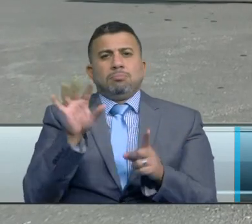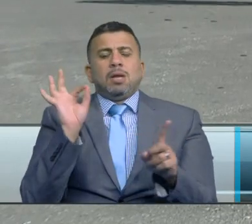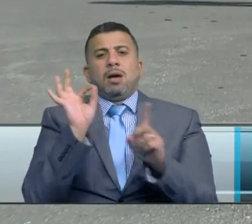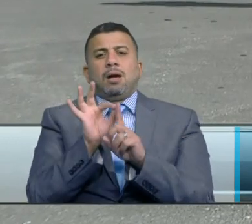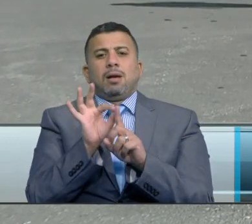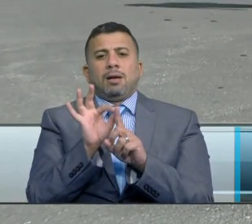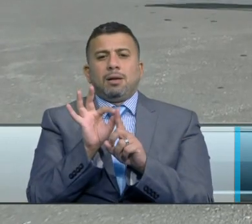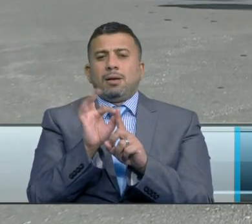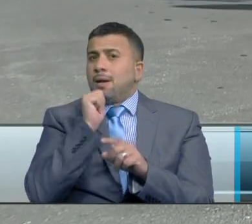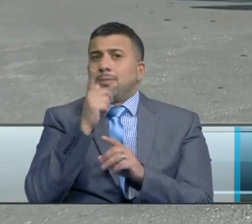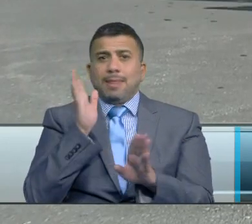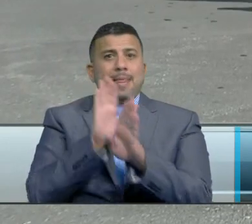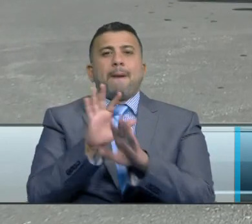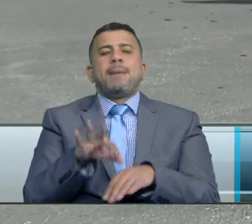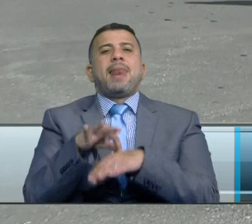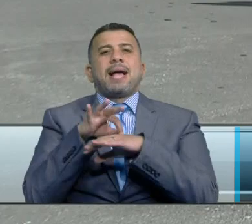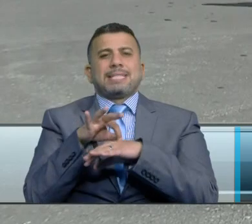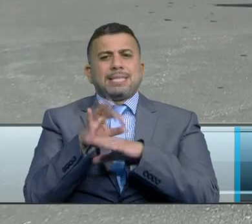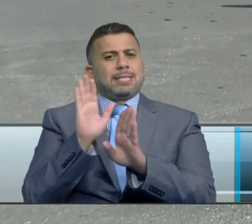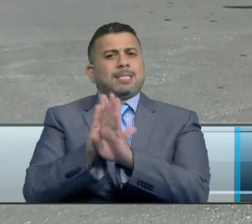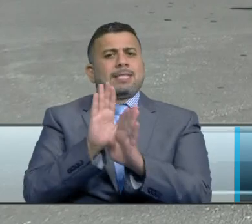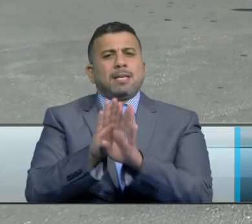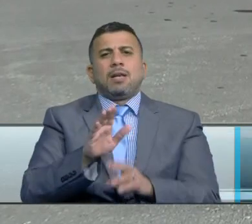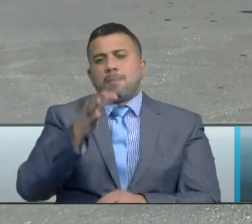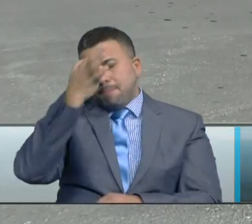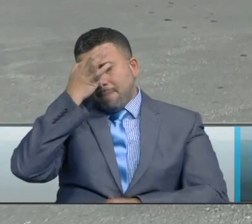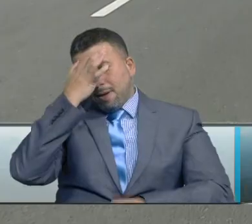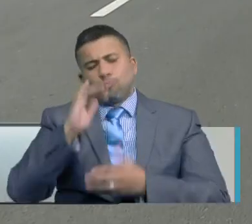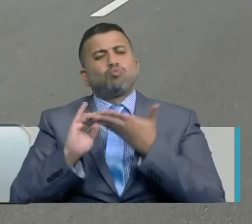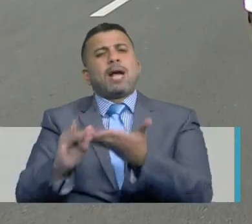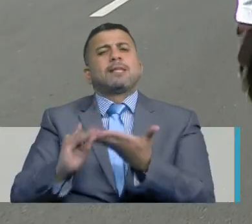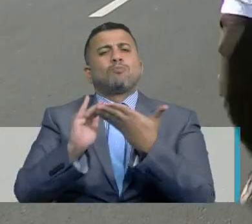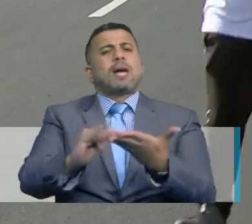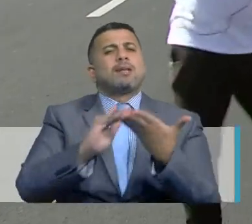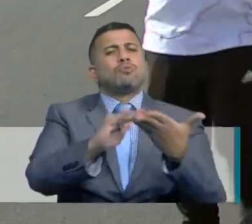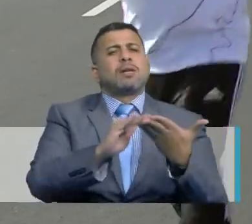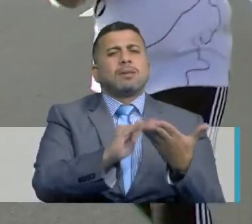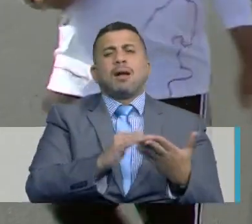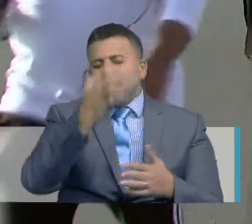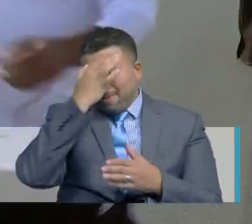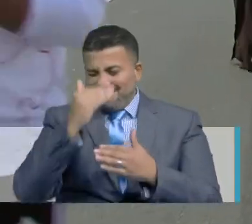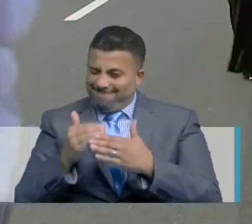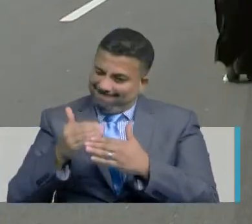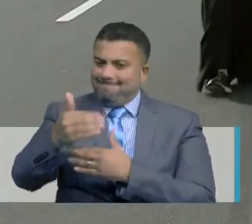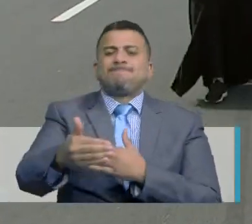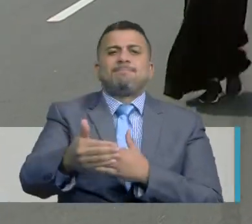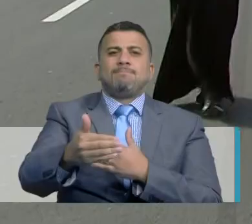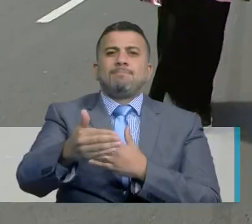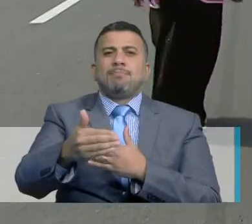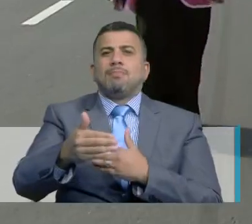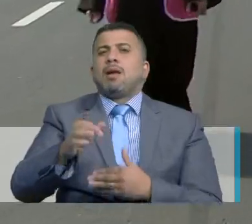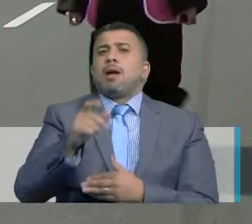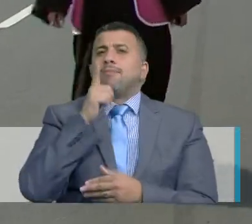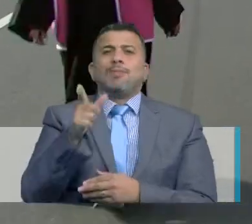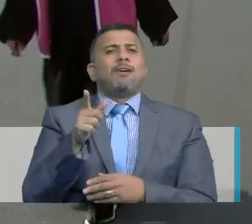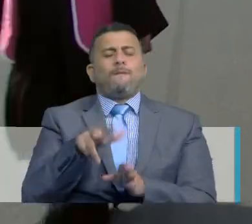وهدفي هو أن ندعم الناس اللي فيهم هالمرض ونساعدهم أن يتعدون المرض.